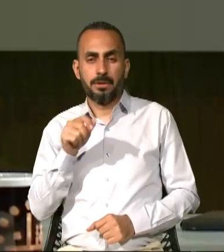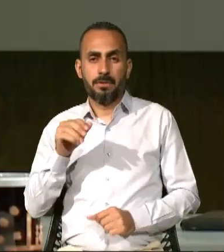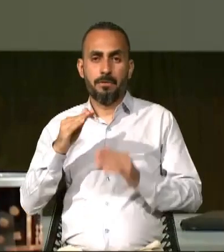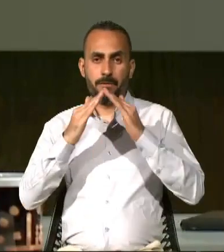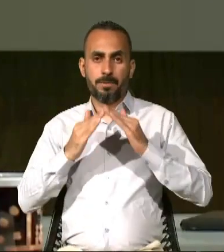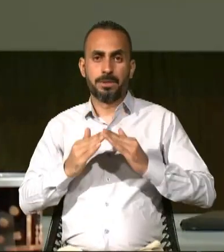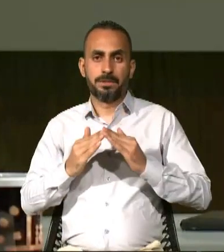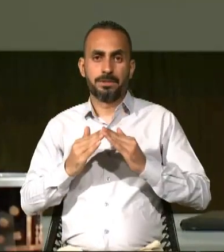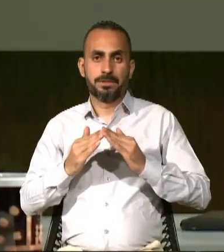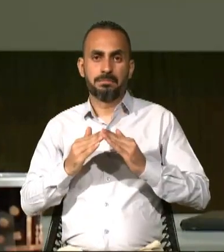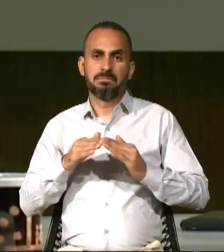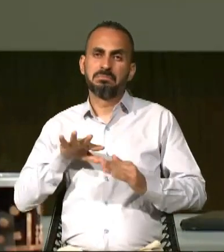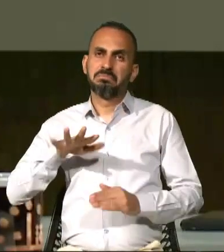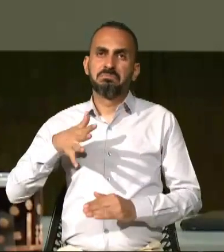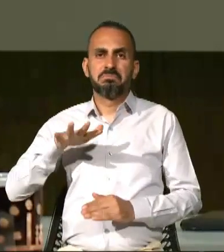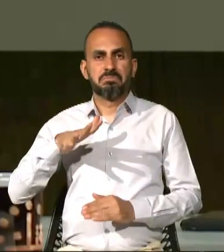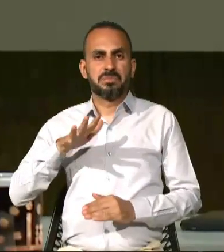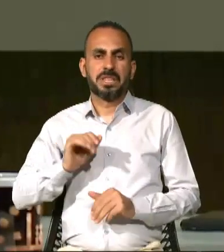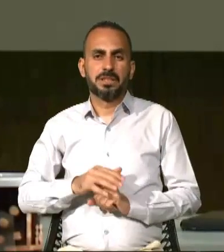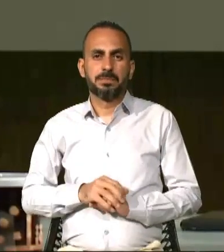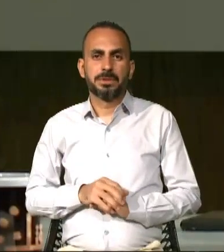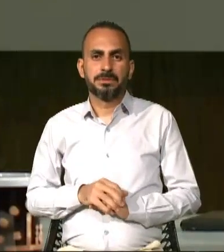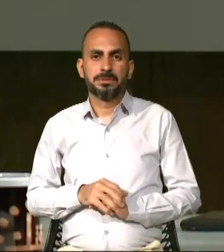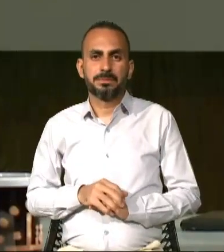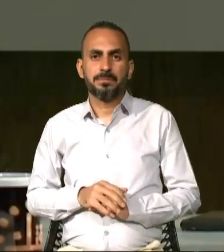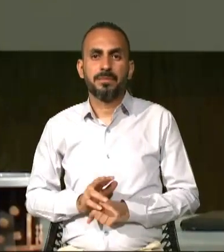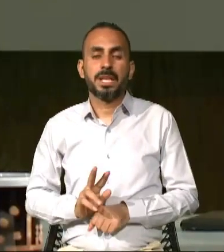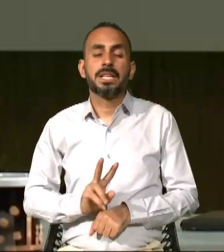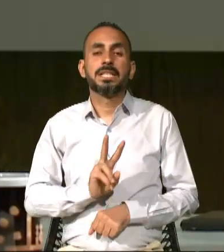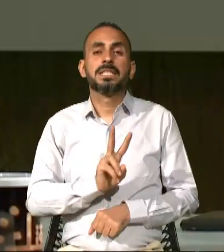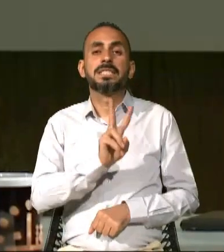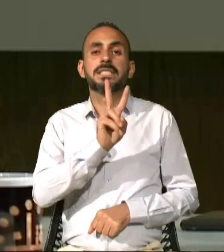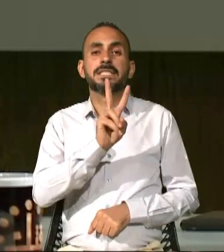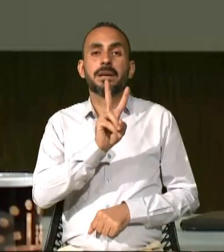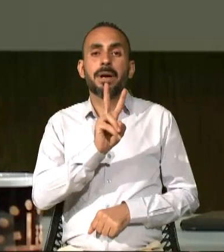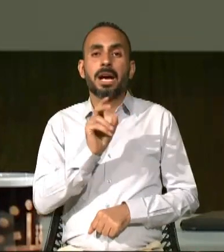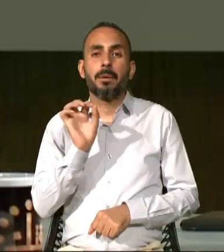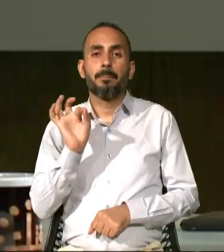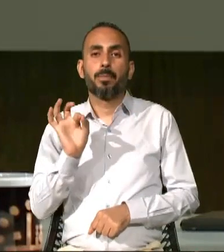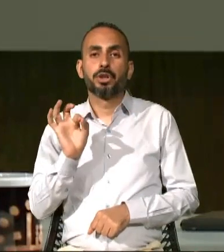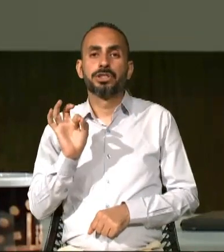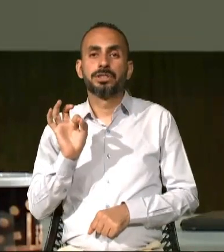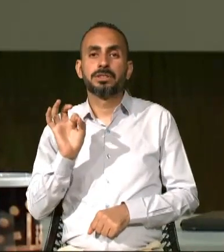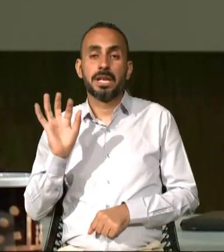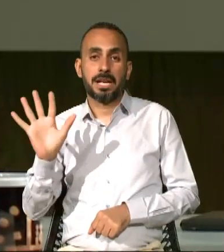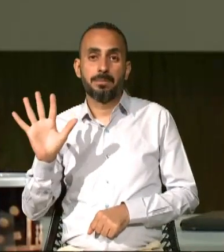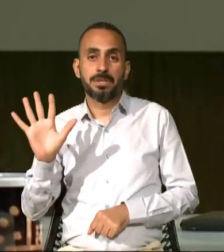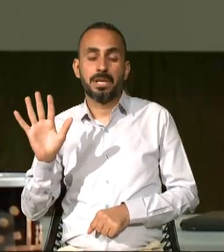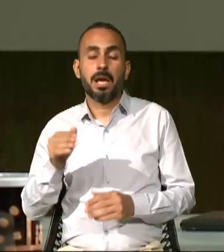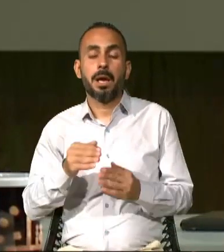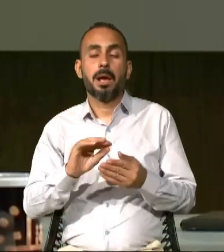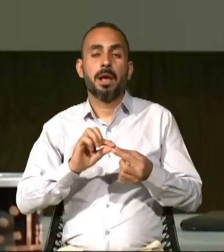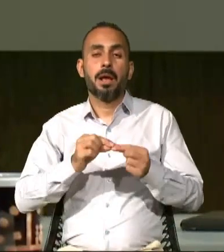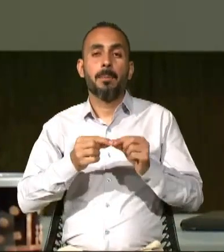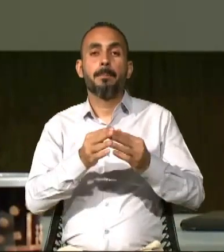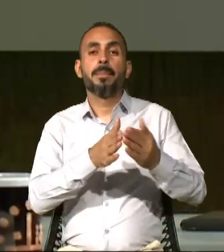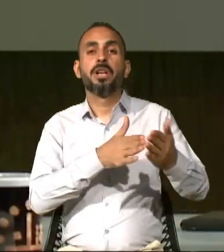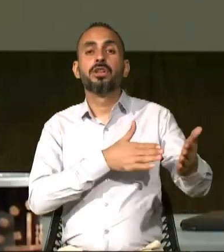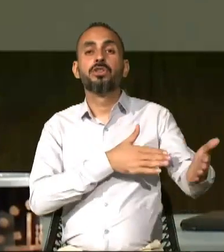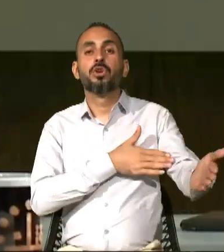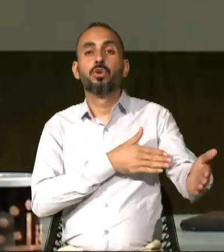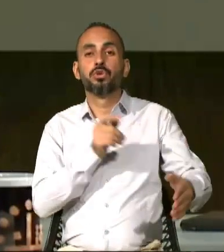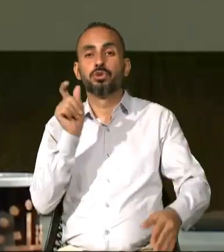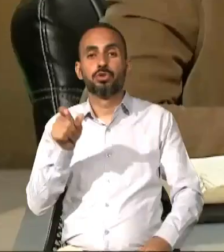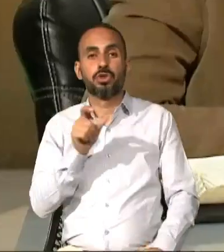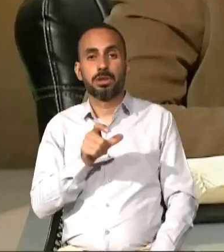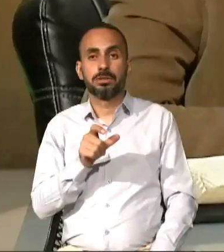مصر بيقول حوالي 7.5 مليون نسمة. حاجة مذهلة. ايه